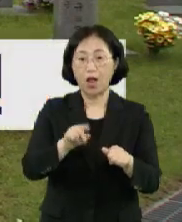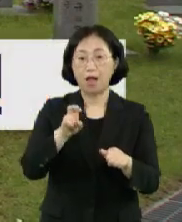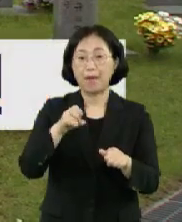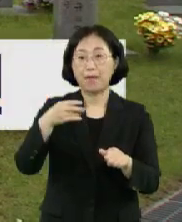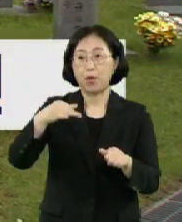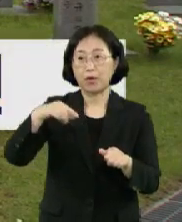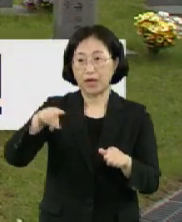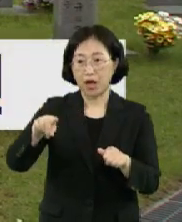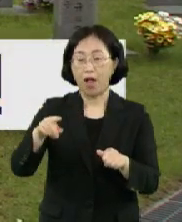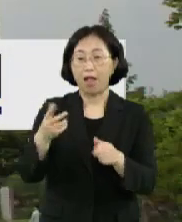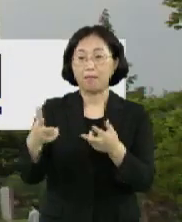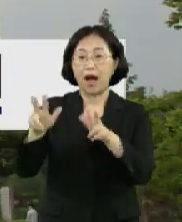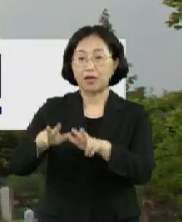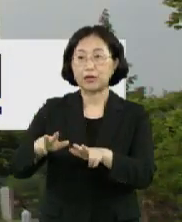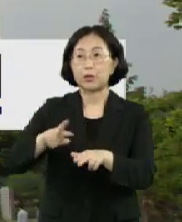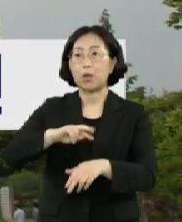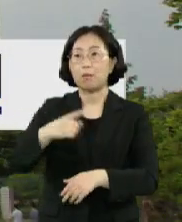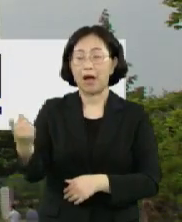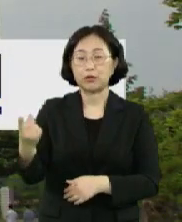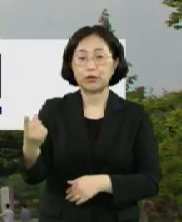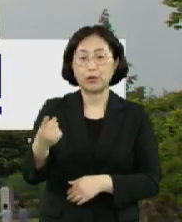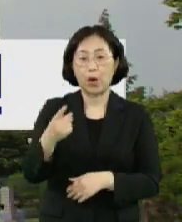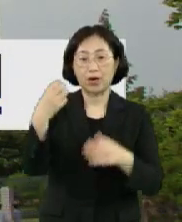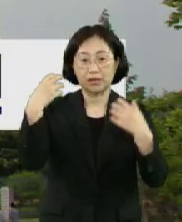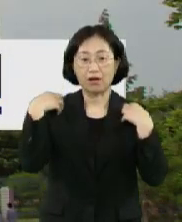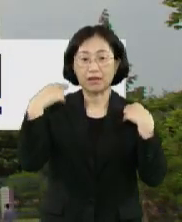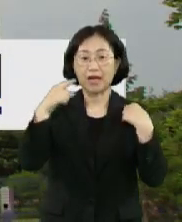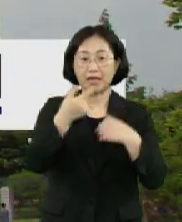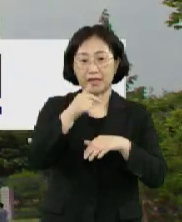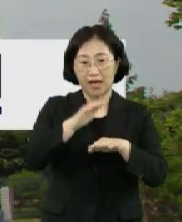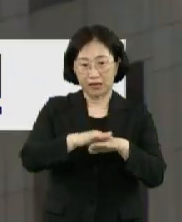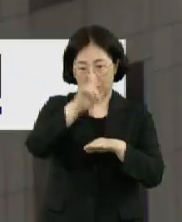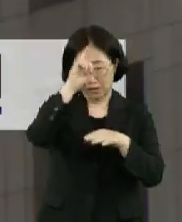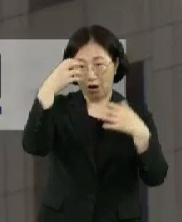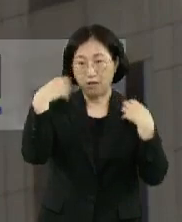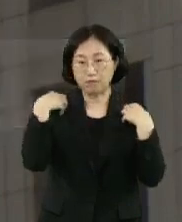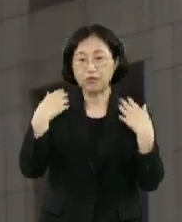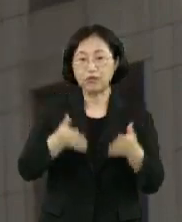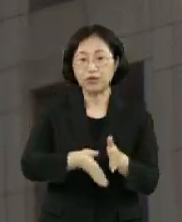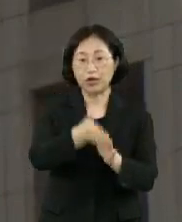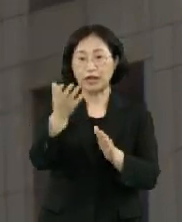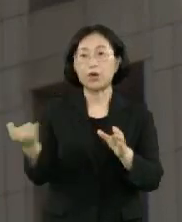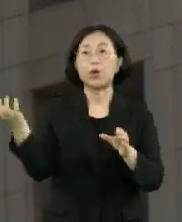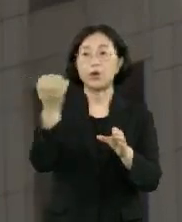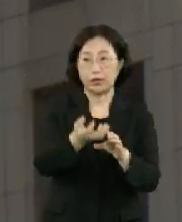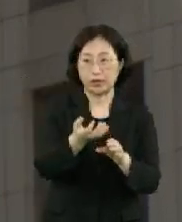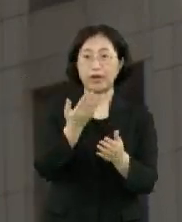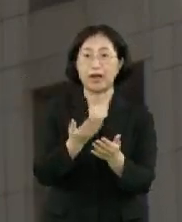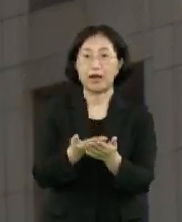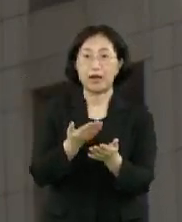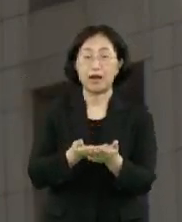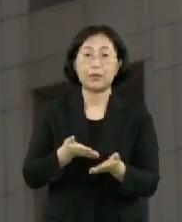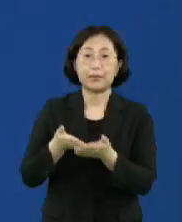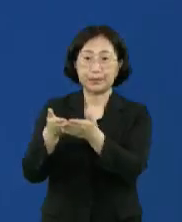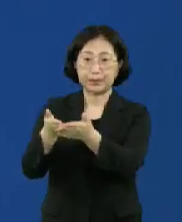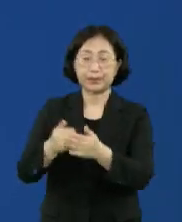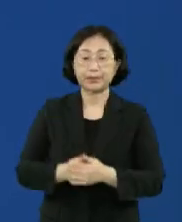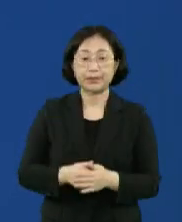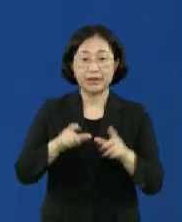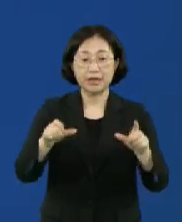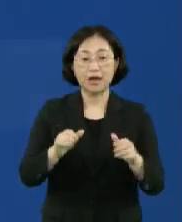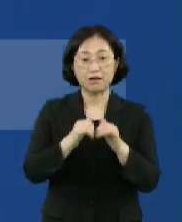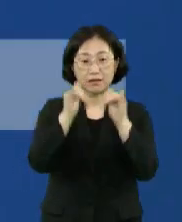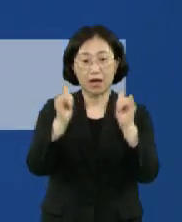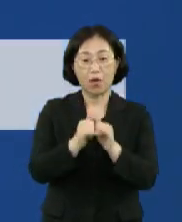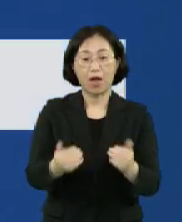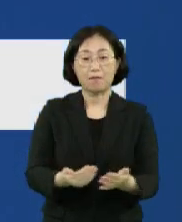파크로 조성하고 청 단위의 중앙행정기관은 모두 정부 대전청사로 집적시켜줄 것도 요청했습니다. 지역사회